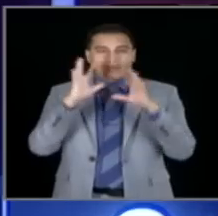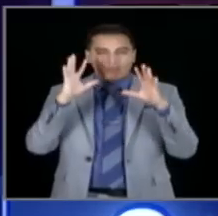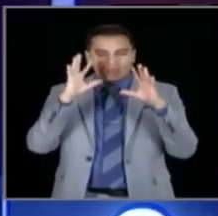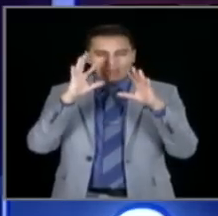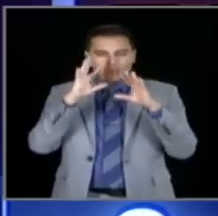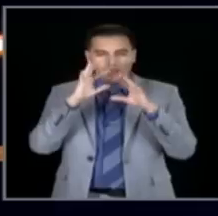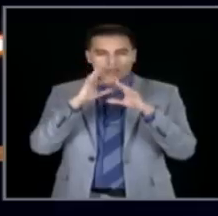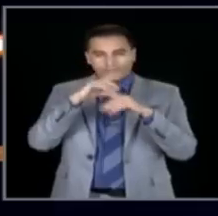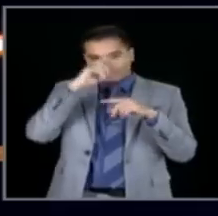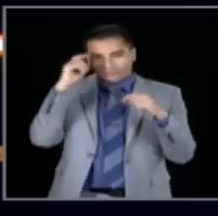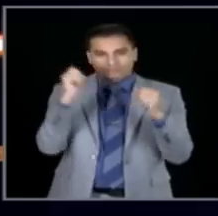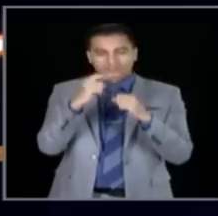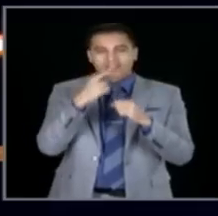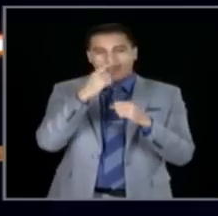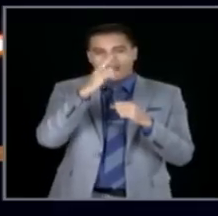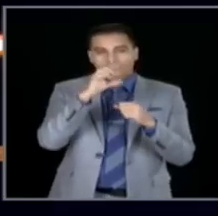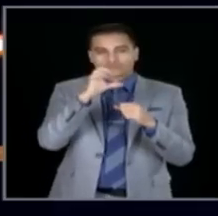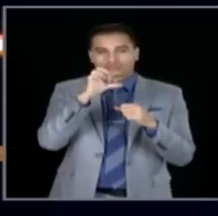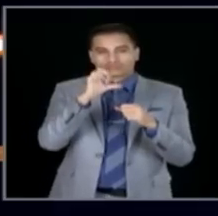الشتاء. سنة